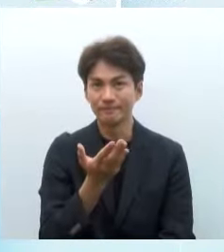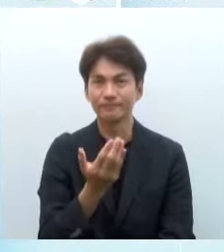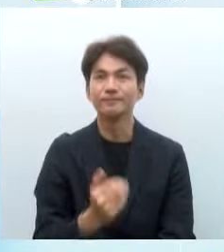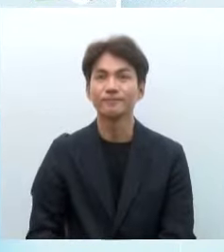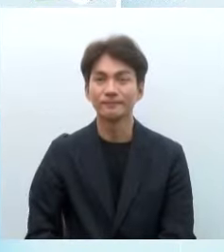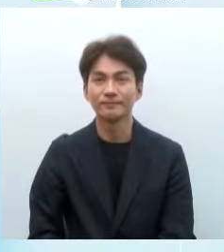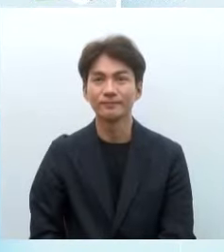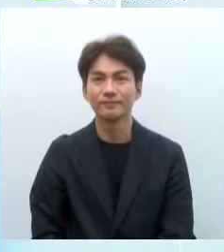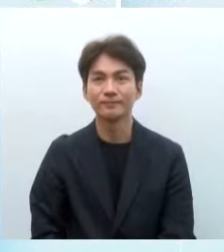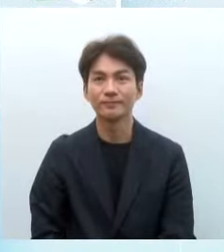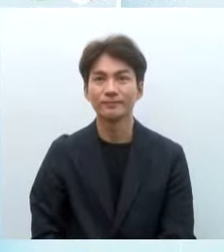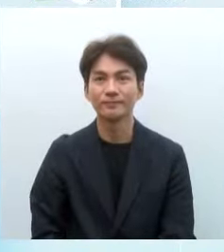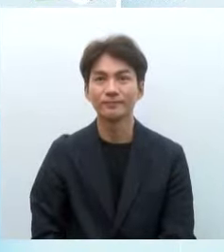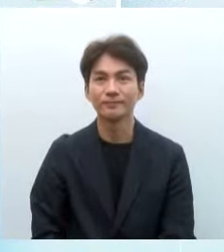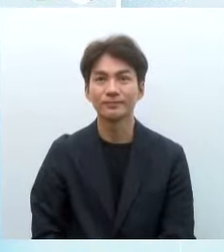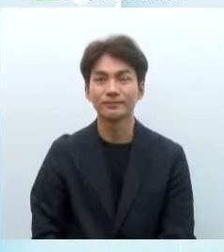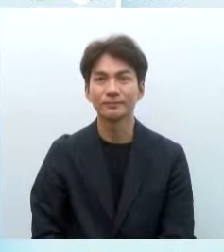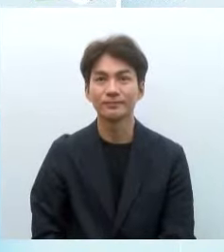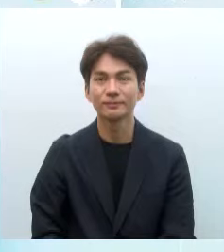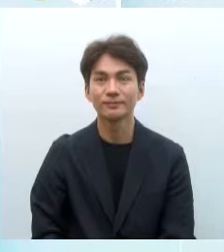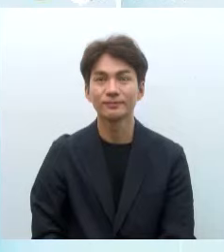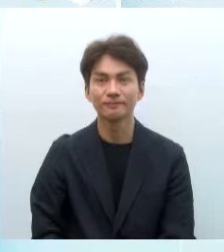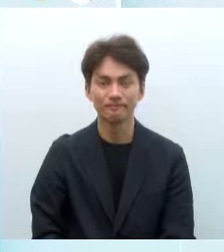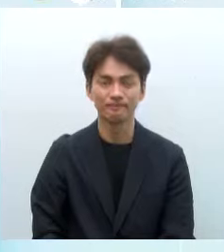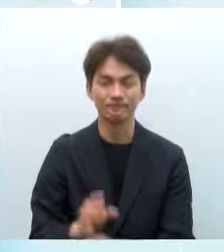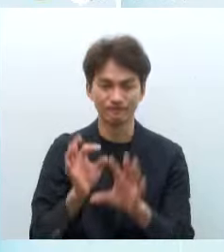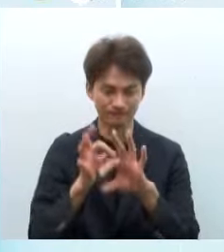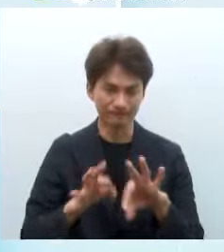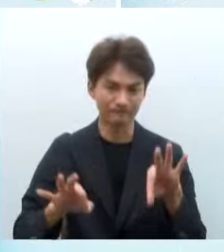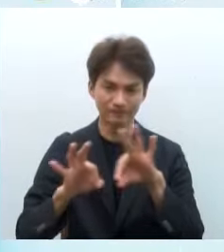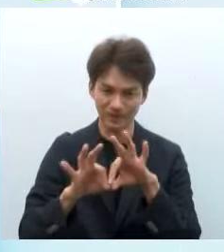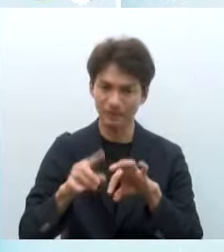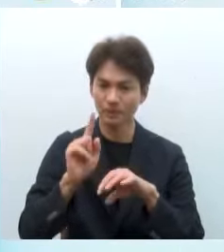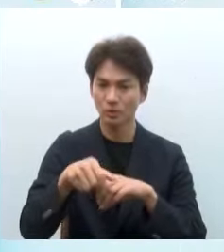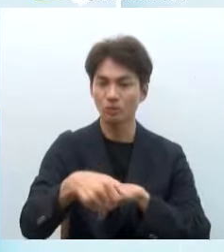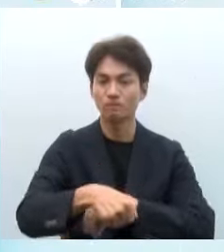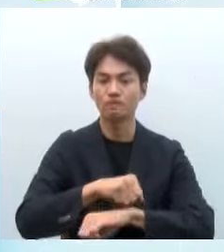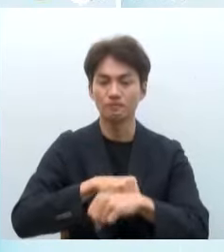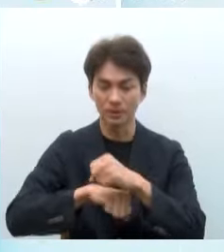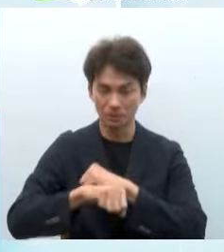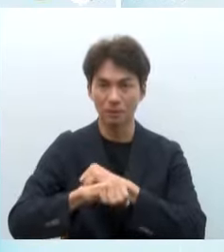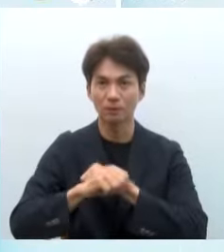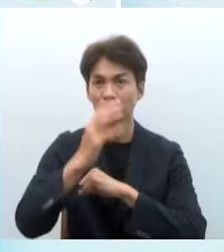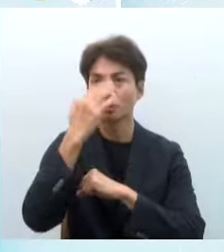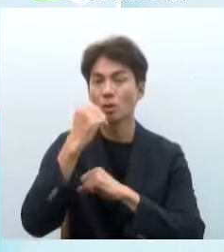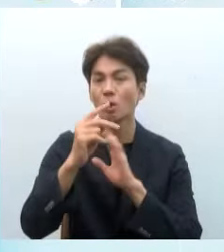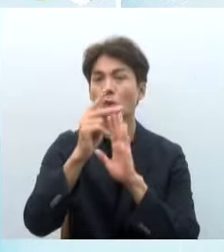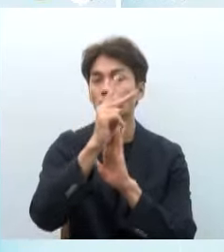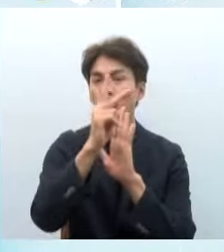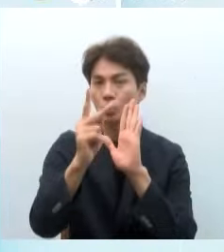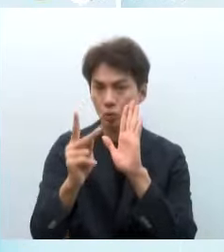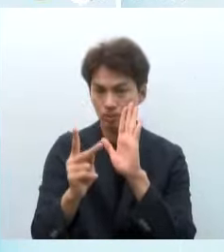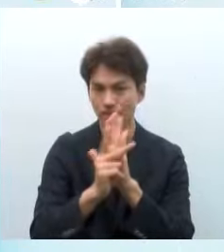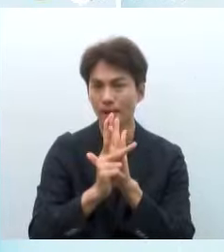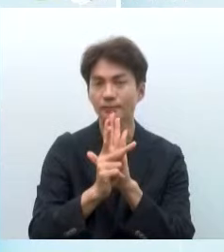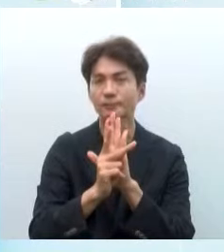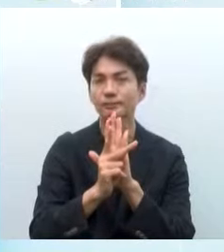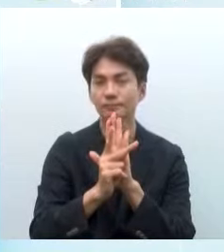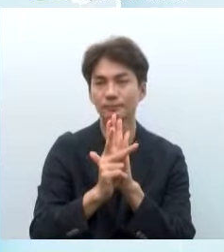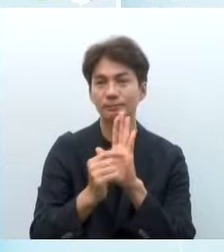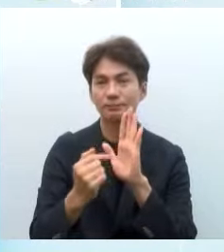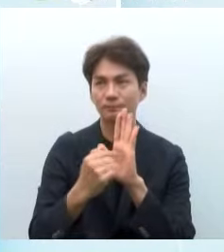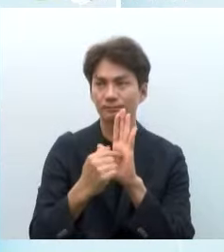ที่เราก็ต้องปฏิบัติที่เราไม่ทราบว่ามีกฎหมายที่เกี่ยวข้องให้โรงเรียนให้หน่วยงานของรัฐตามคือพ.ร.